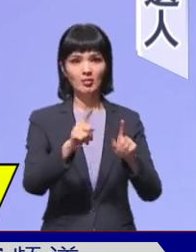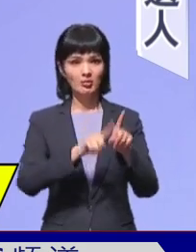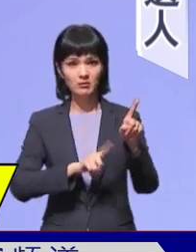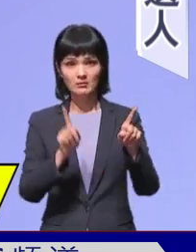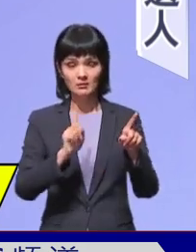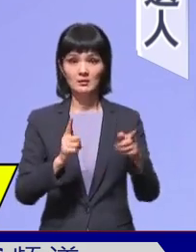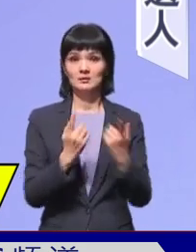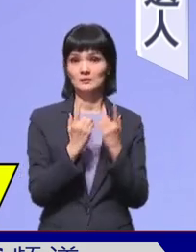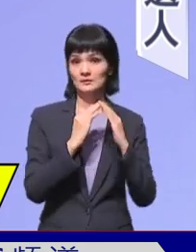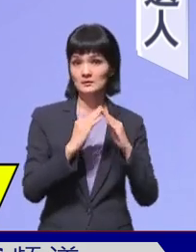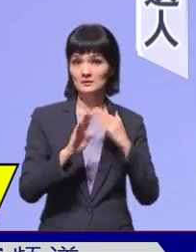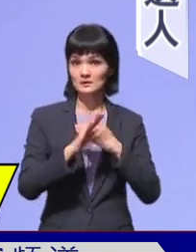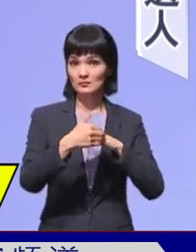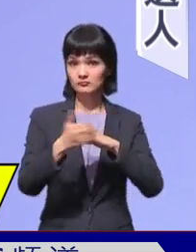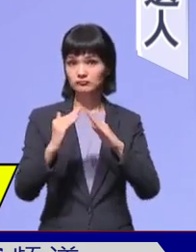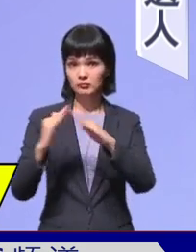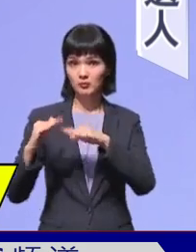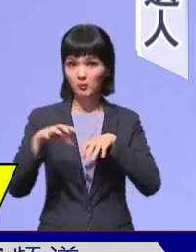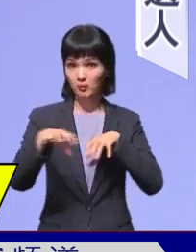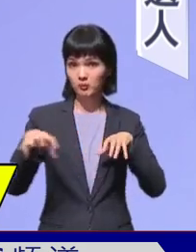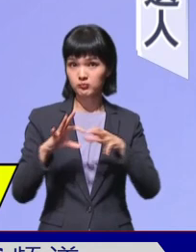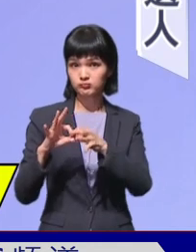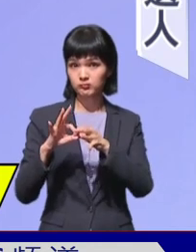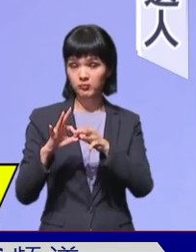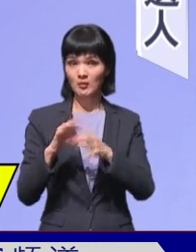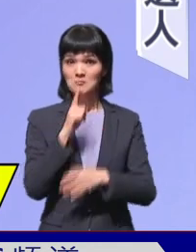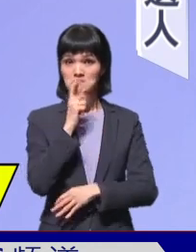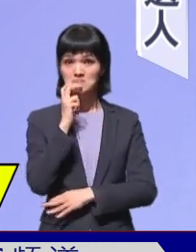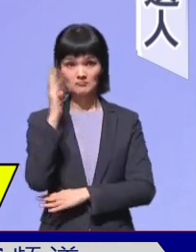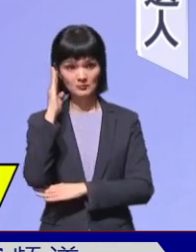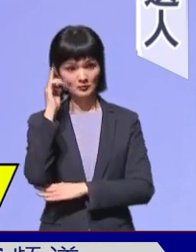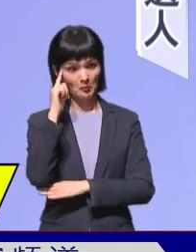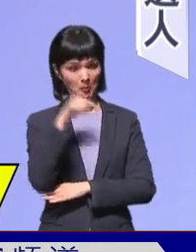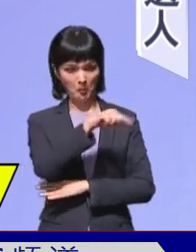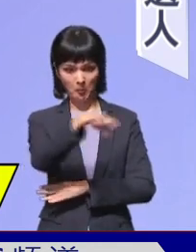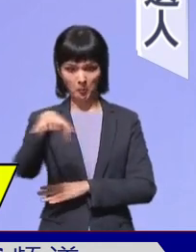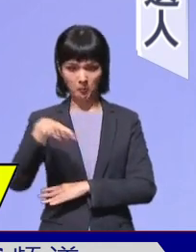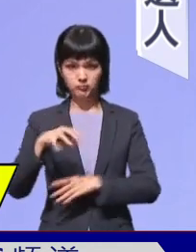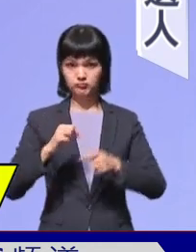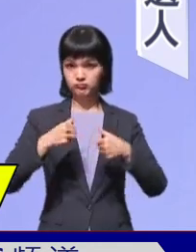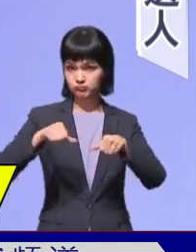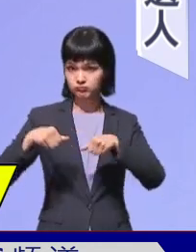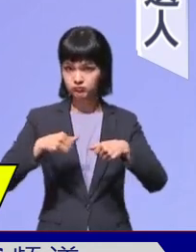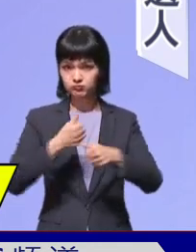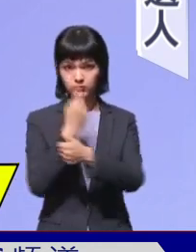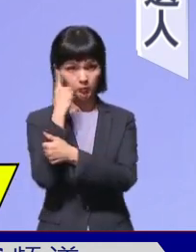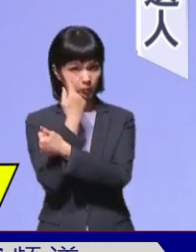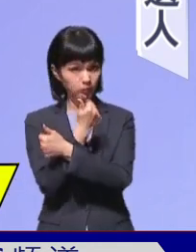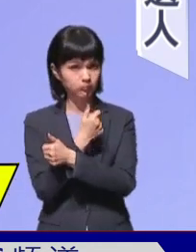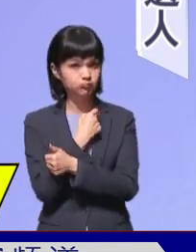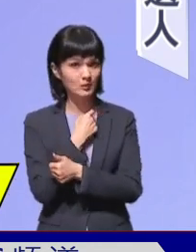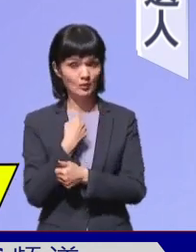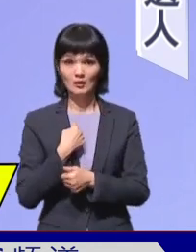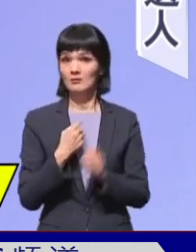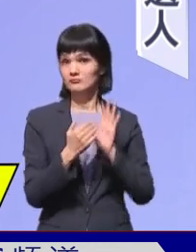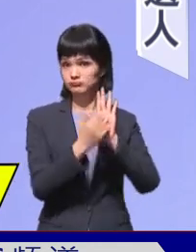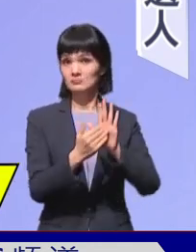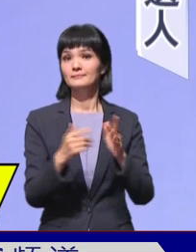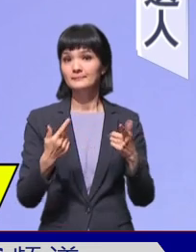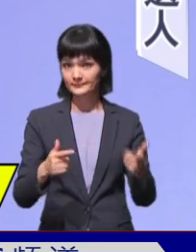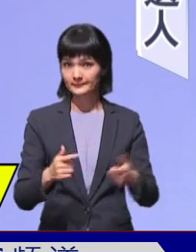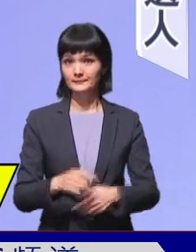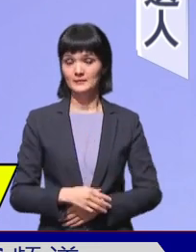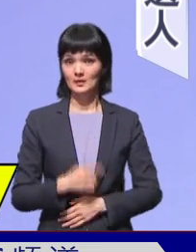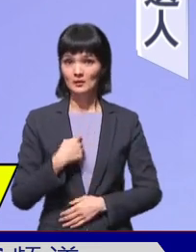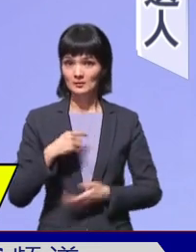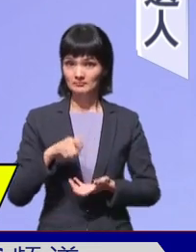关系，以中央的角度必然是要去考虑的。我们并没有去否决要增加，只是我们提